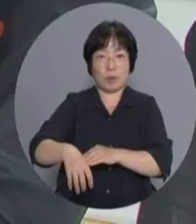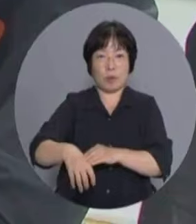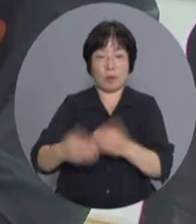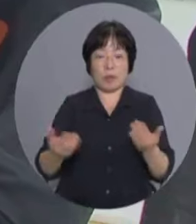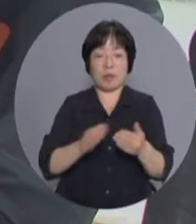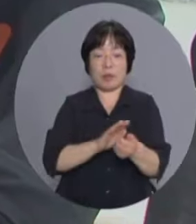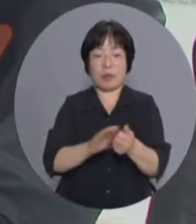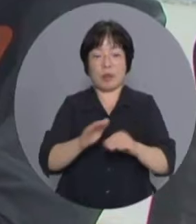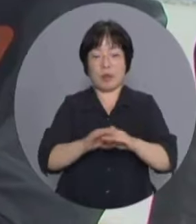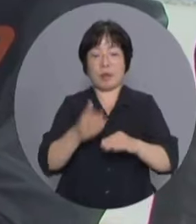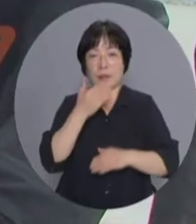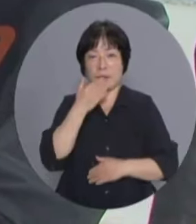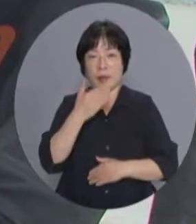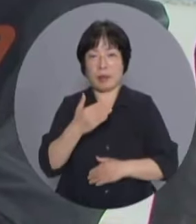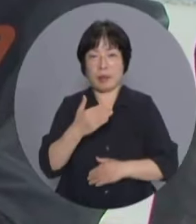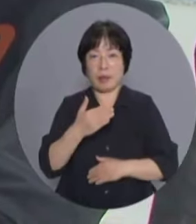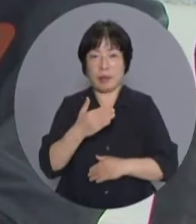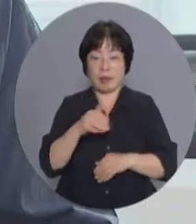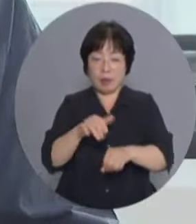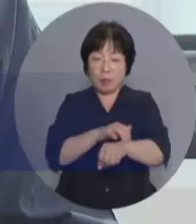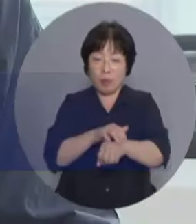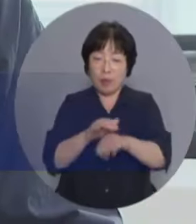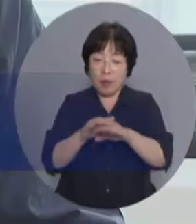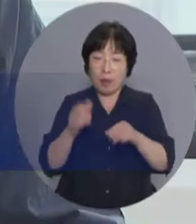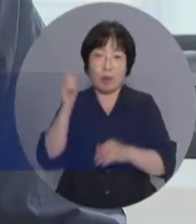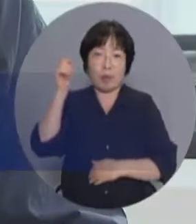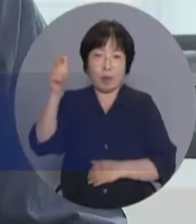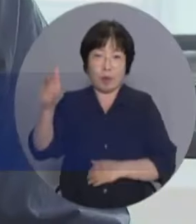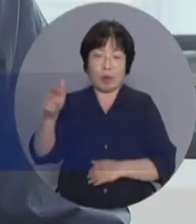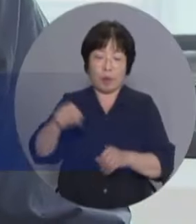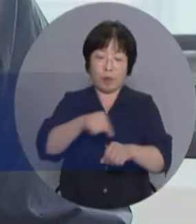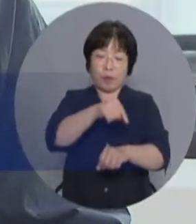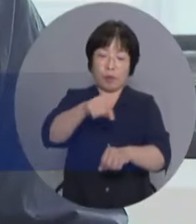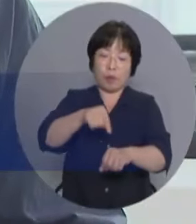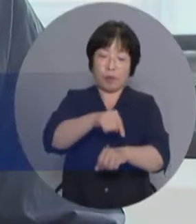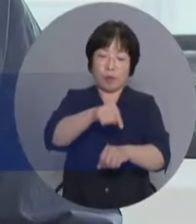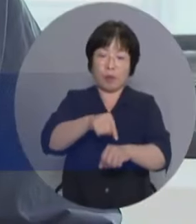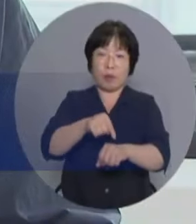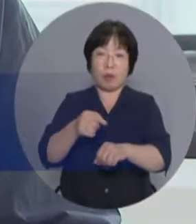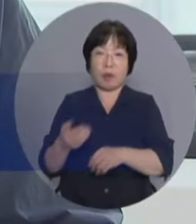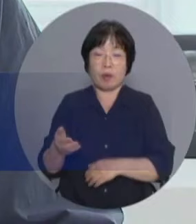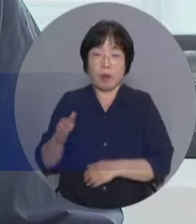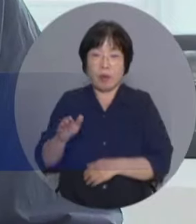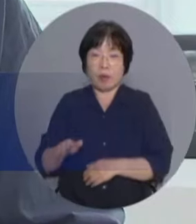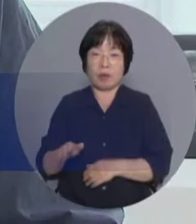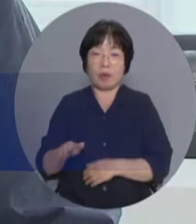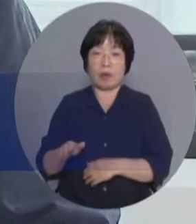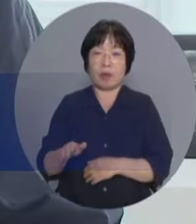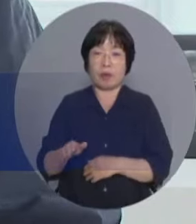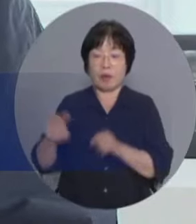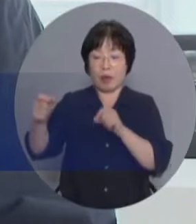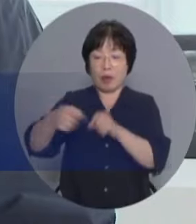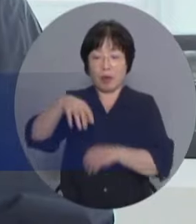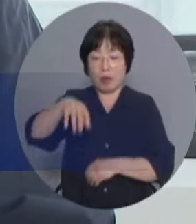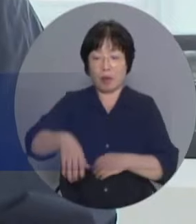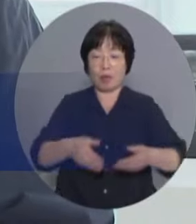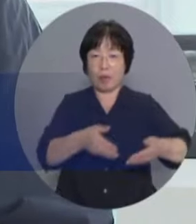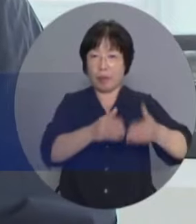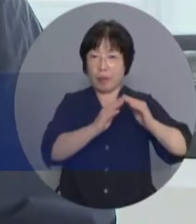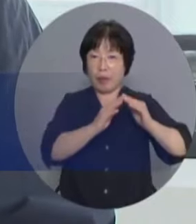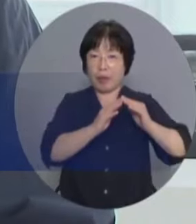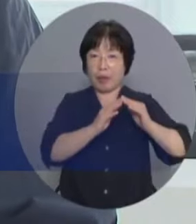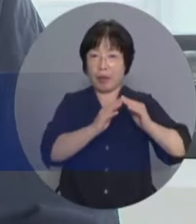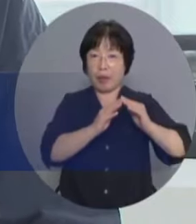쉽게 볼 수 있습니다. 민원 보러 이제 좀 멀리 있어가지고 왔다 갔다 하는데 시간 소모가 좀 많았거든요. 근데 여기 출장소가